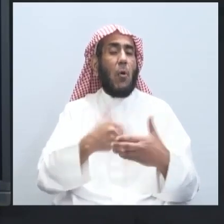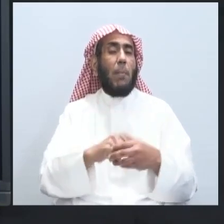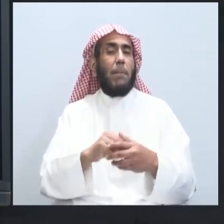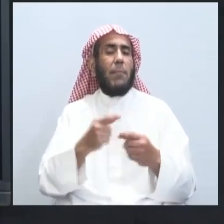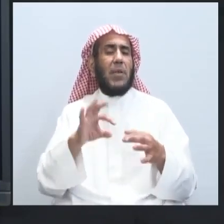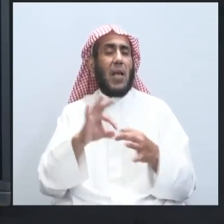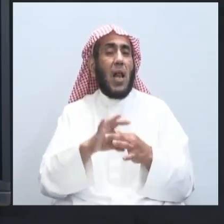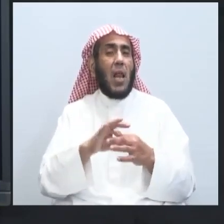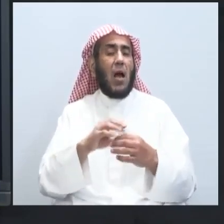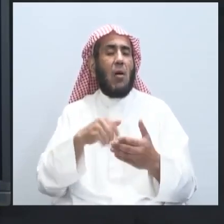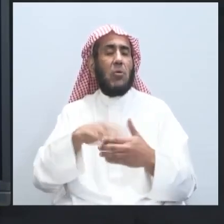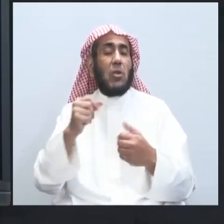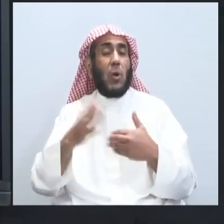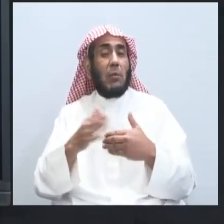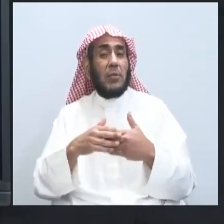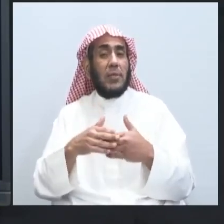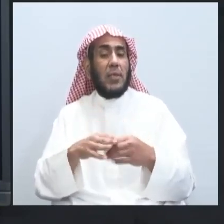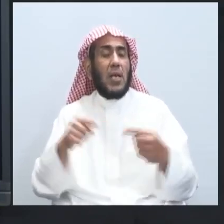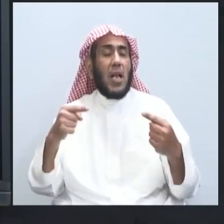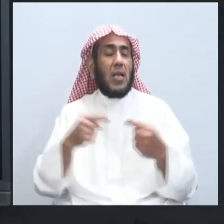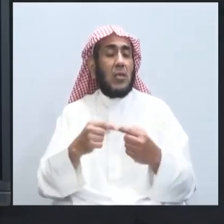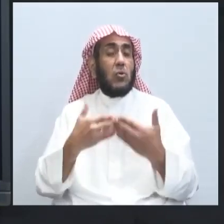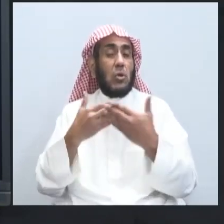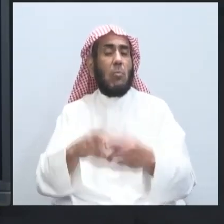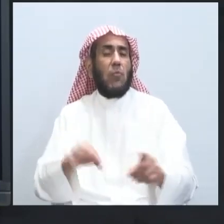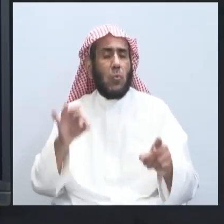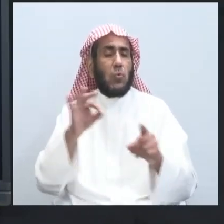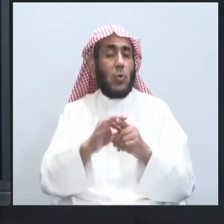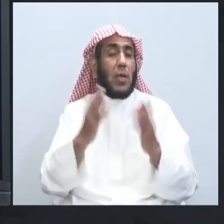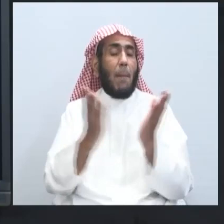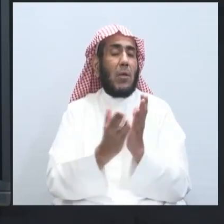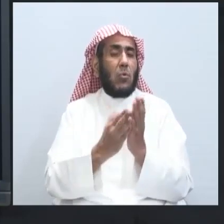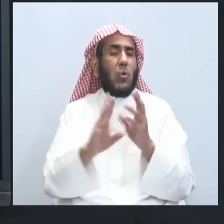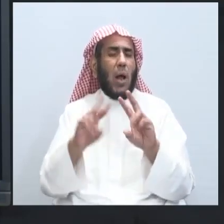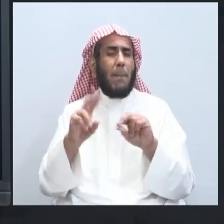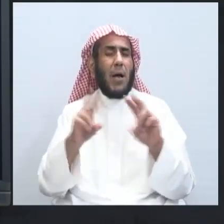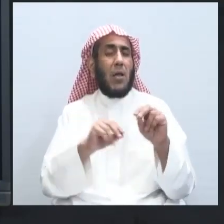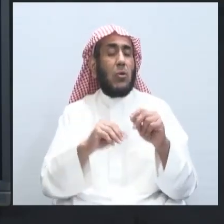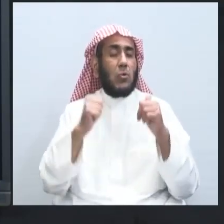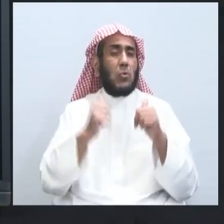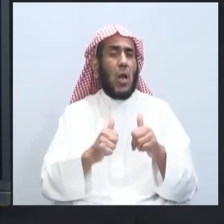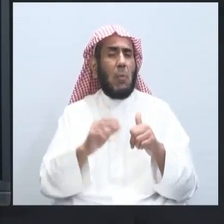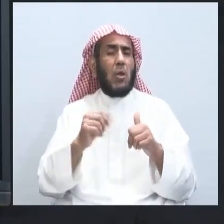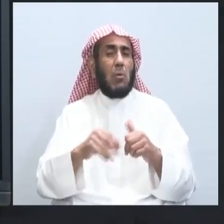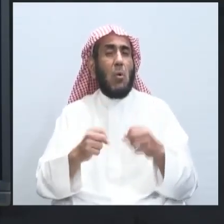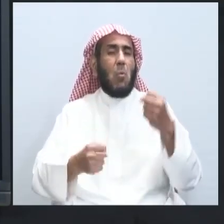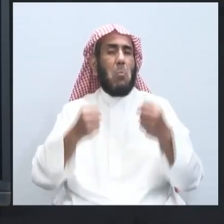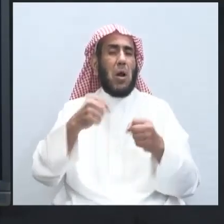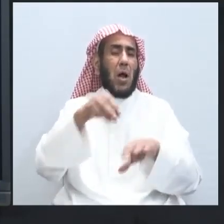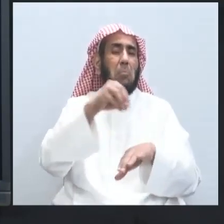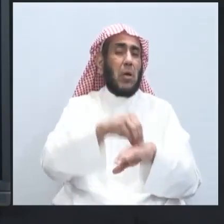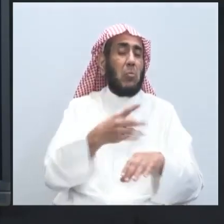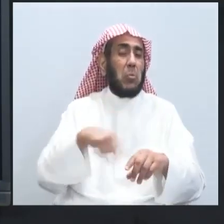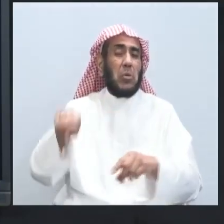فيما يتعلق في المنتجات او الخدمات التي تساعدهم في الوصول الى المدرسه مثلا هنالك بعض الطلاب لديهم مثلا مركبات هنالك البعض